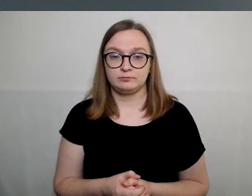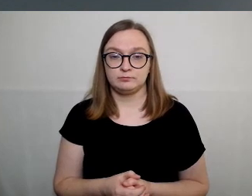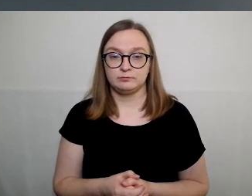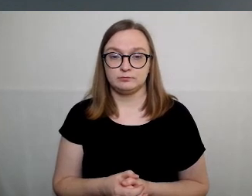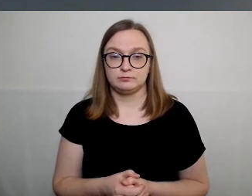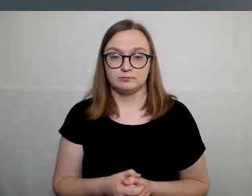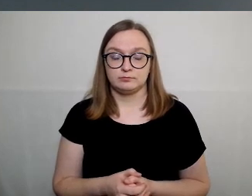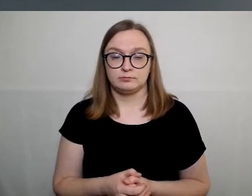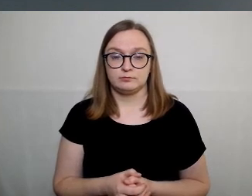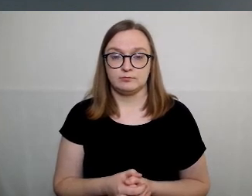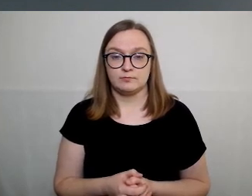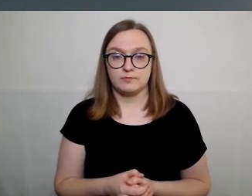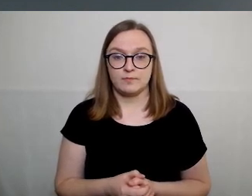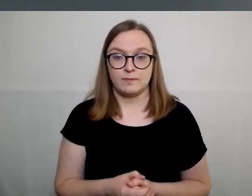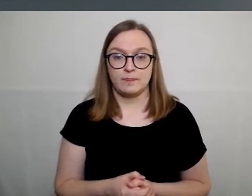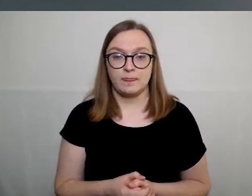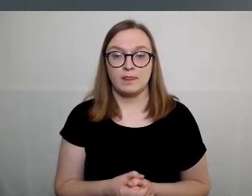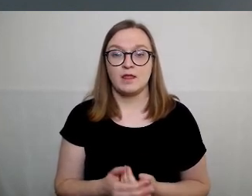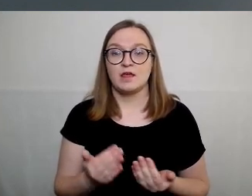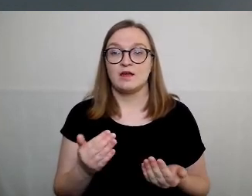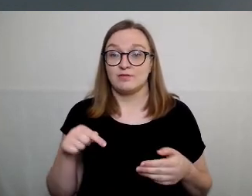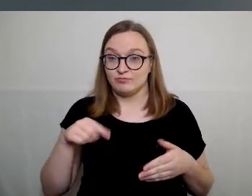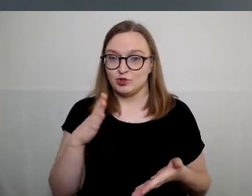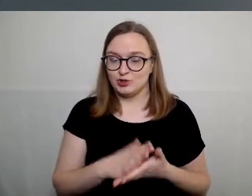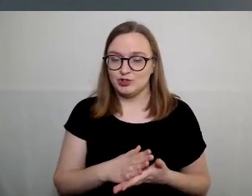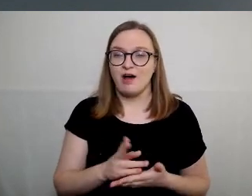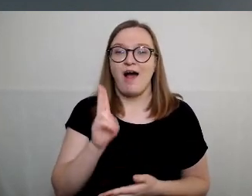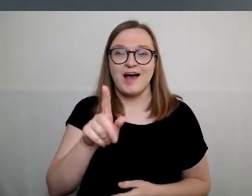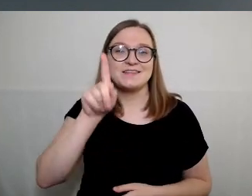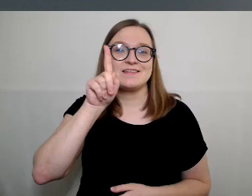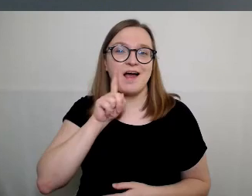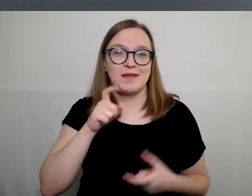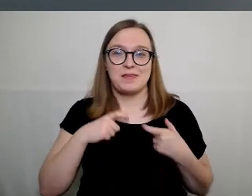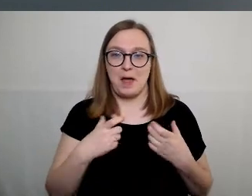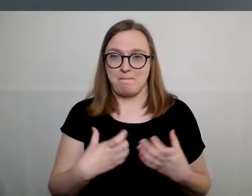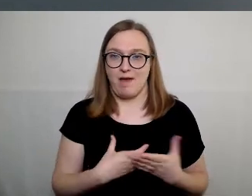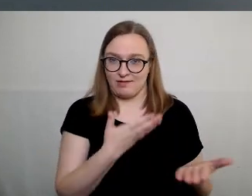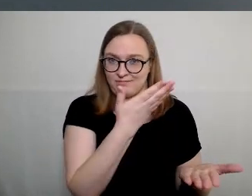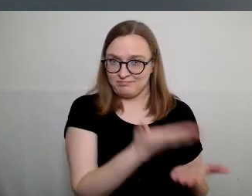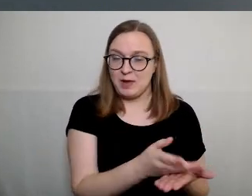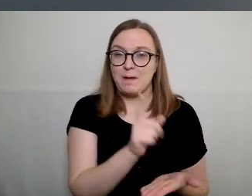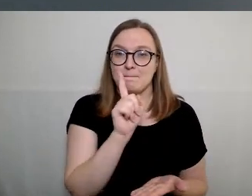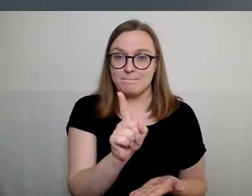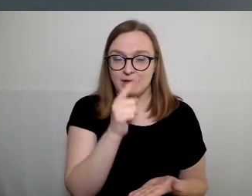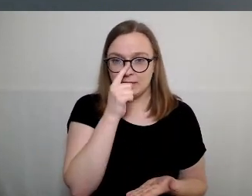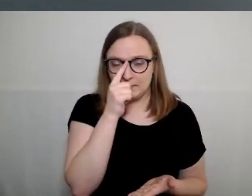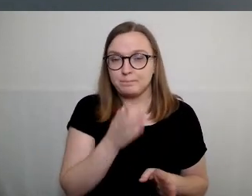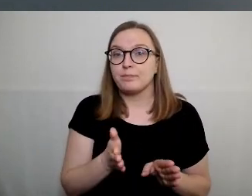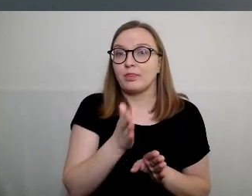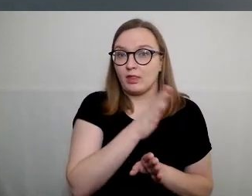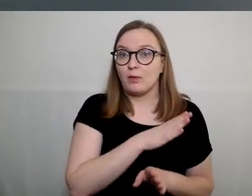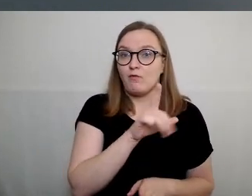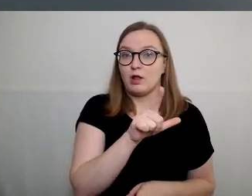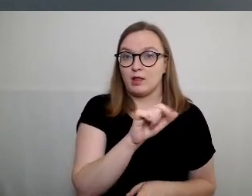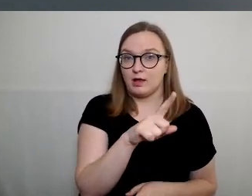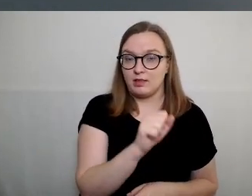Nors čia yra ir kandidatas į mero postą, bet dabar mes šnekam anoj kitoj laidoj irgi vienas